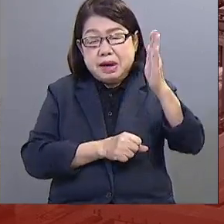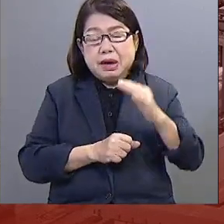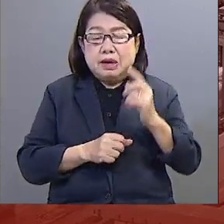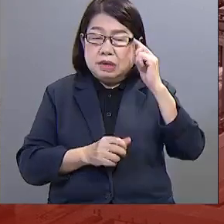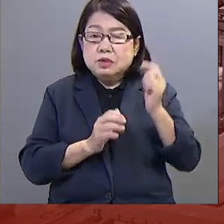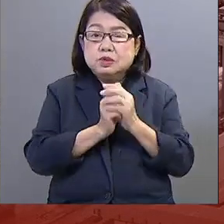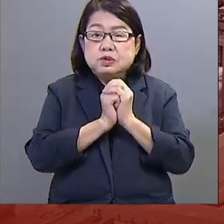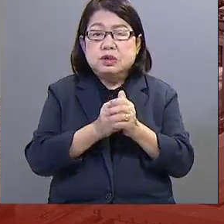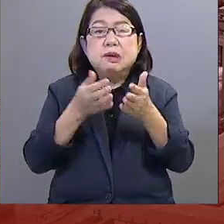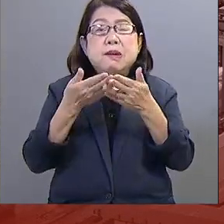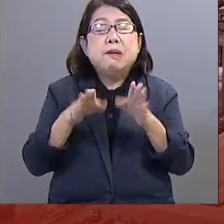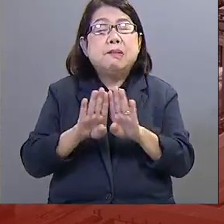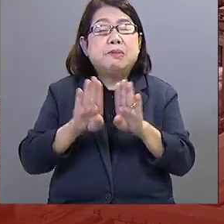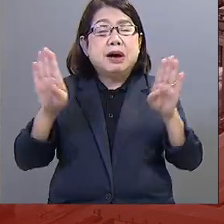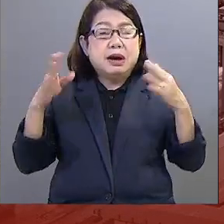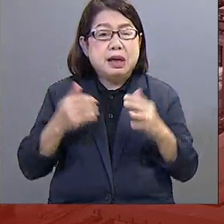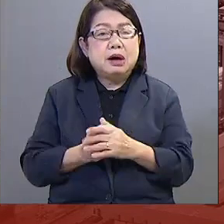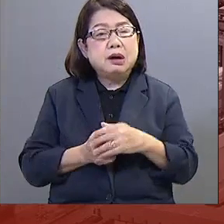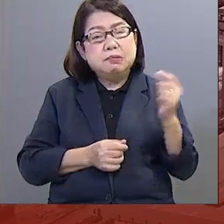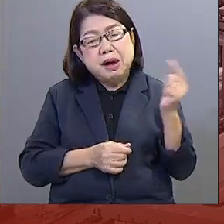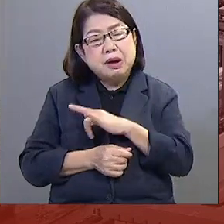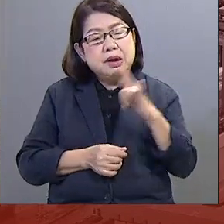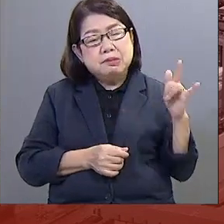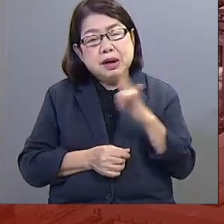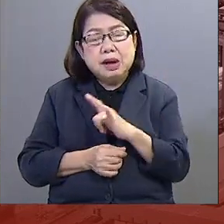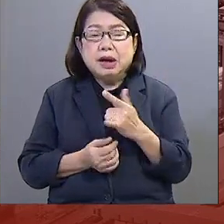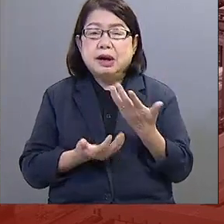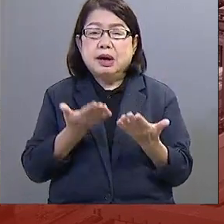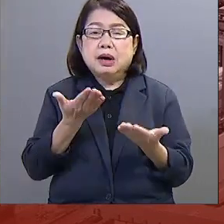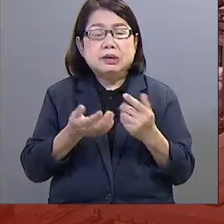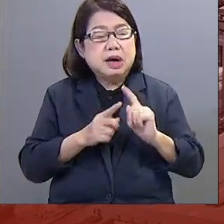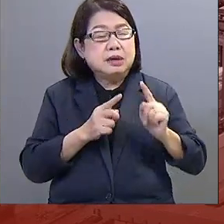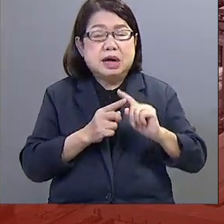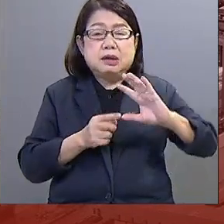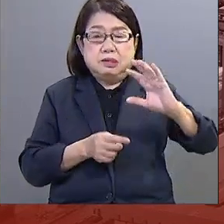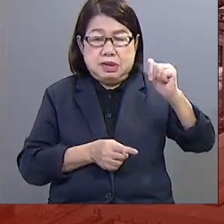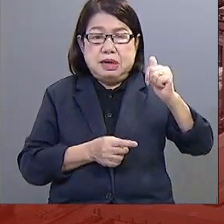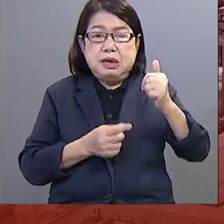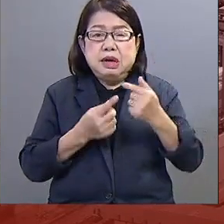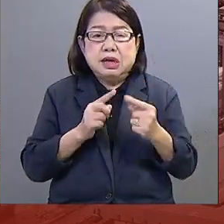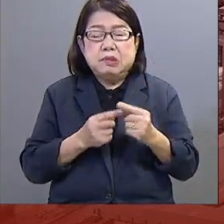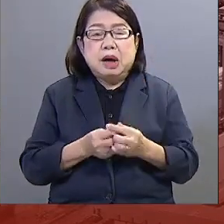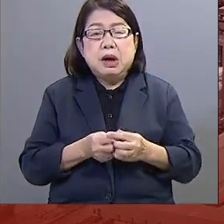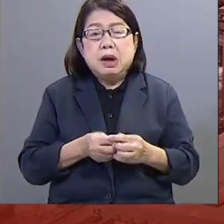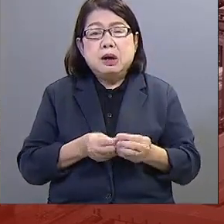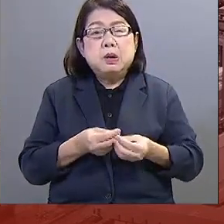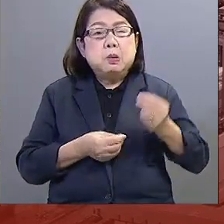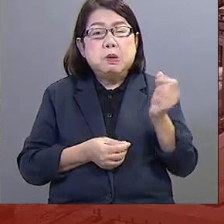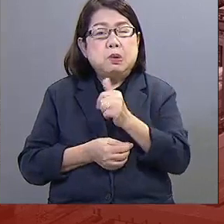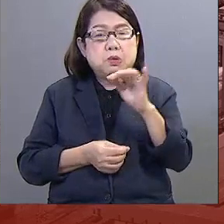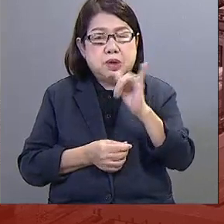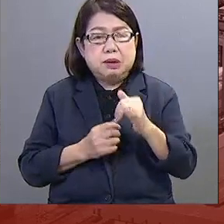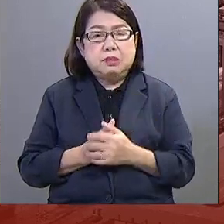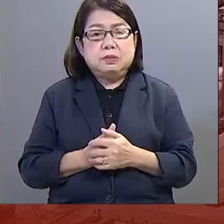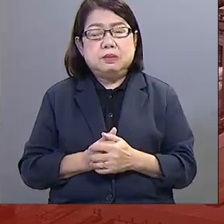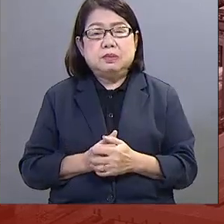างการติดต่อเศรษฐกิจนะมันน่าจะฟื้นตัวอย่างแน่นอนแต่อาจจะไม่ร้อนแรงเหมือนอย่างในช่วงแรกๆนะ